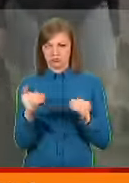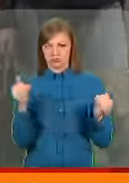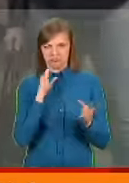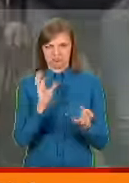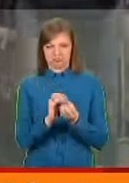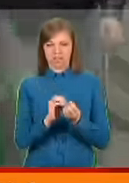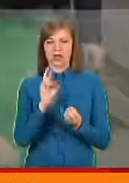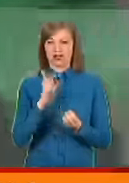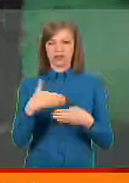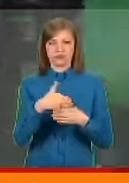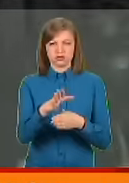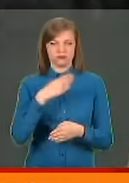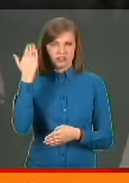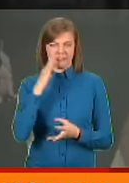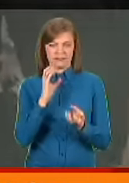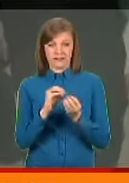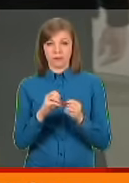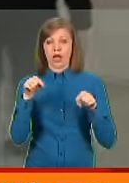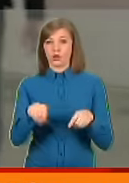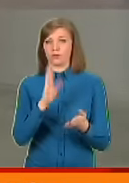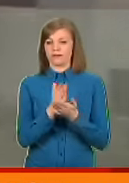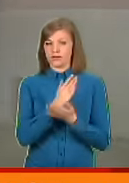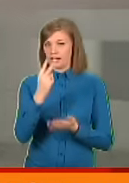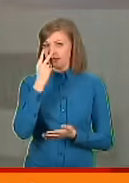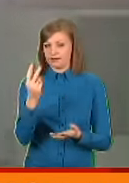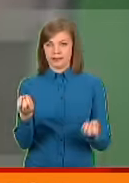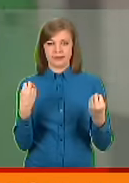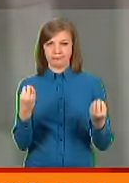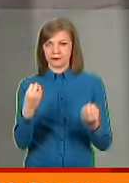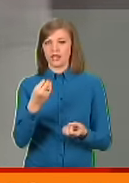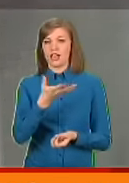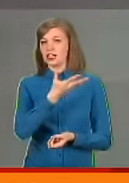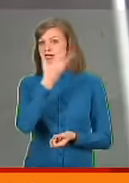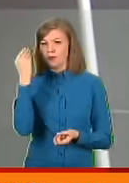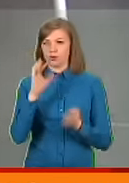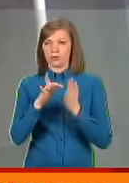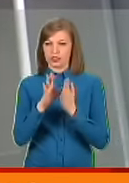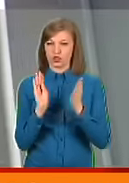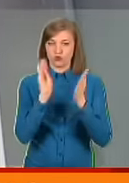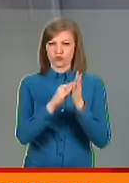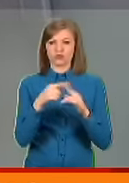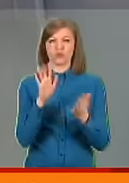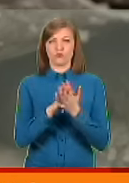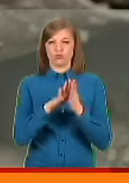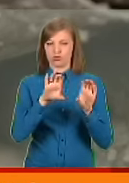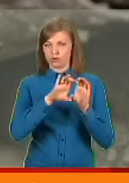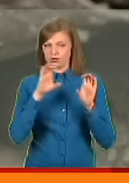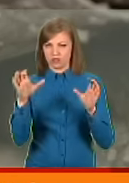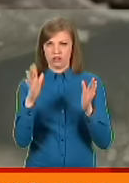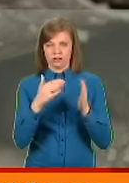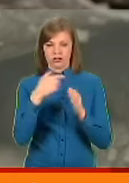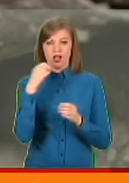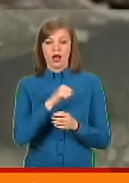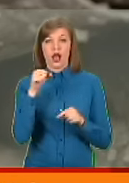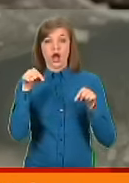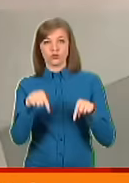торкалася. Вони такі самі начерблені, як були. А тут взагалі, дивіться, картина маслом. Забули про плиточку. Тож брудні труби стирчать із голої стіни.